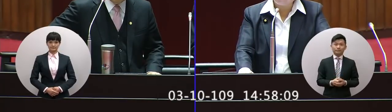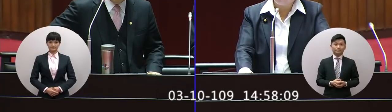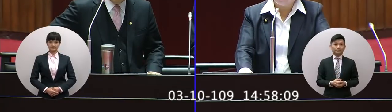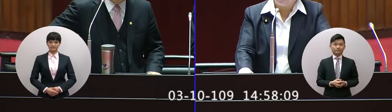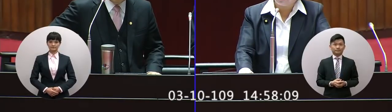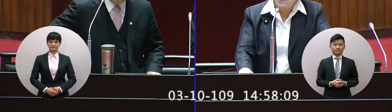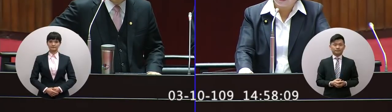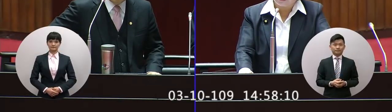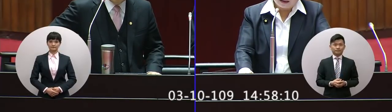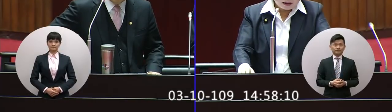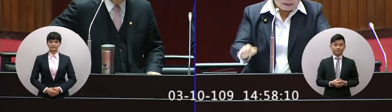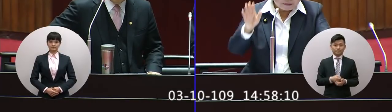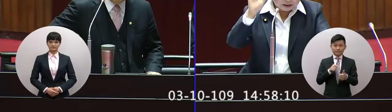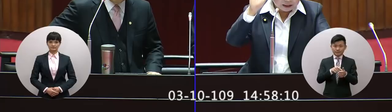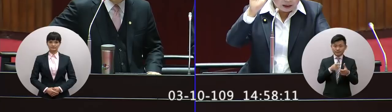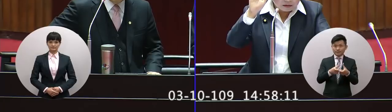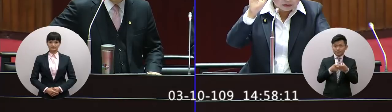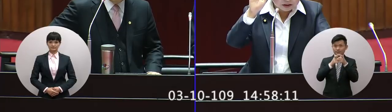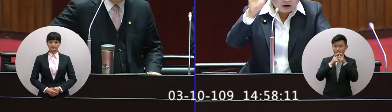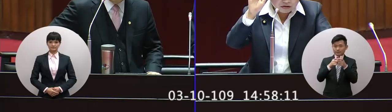这个振兴抵用券